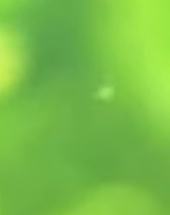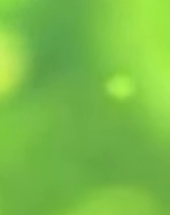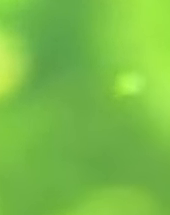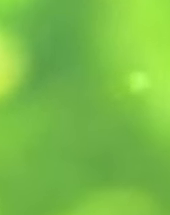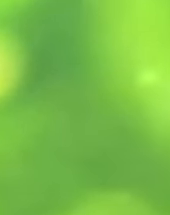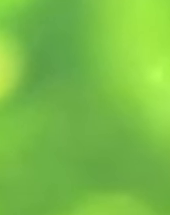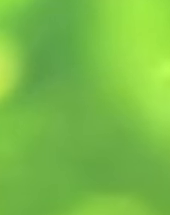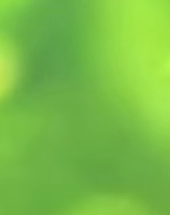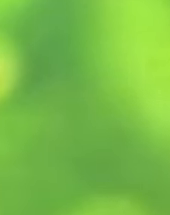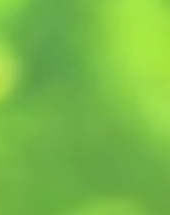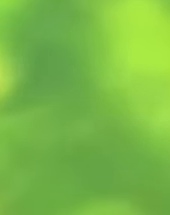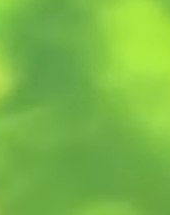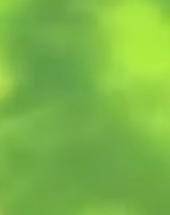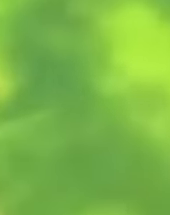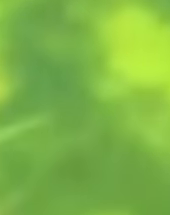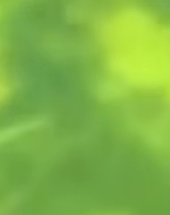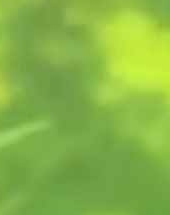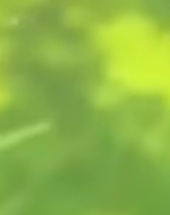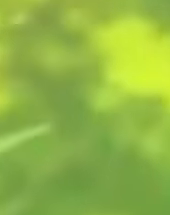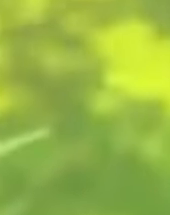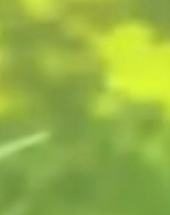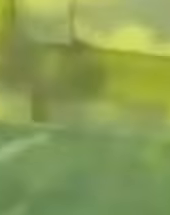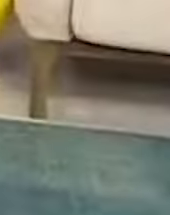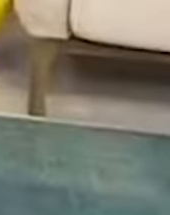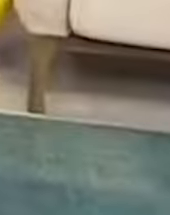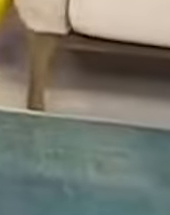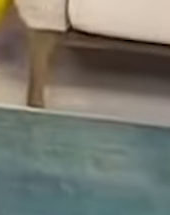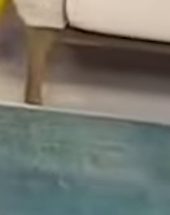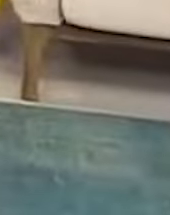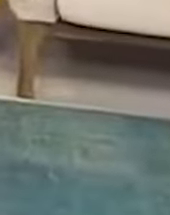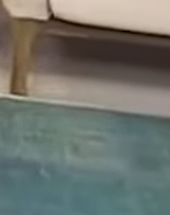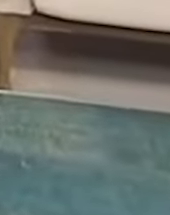çocuksuz geldiler. Buyurun onlara davet edelim efendim.